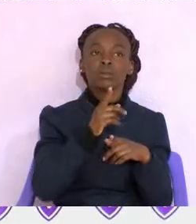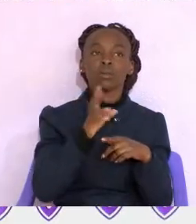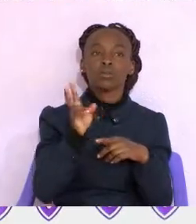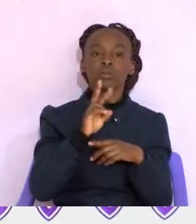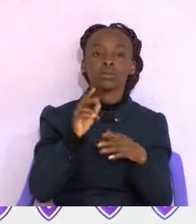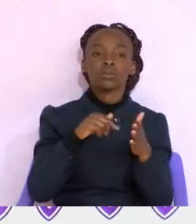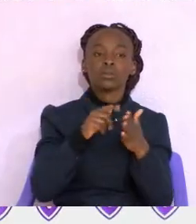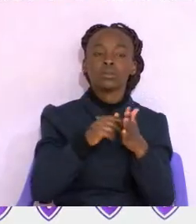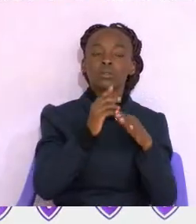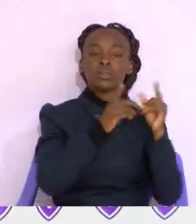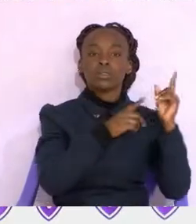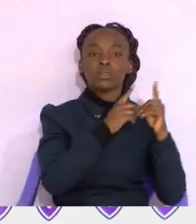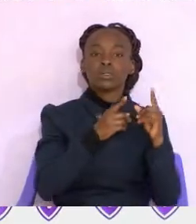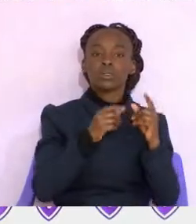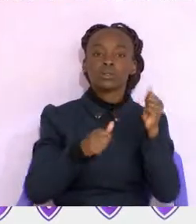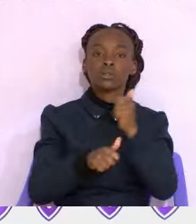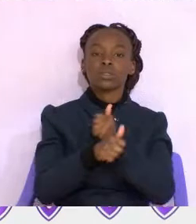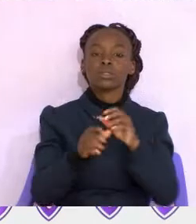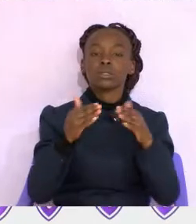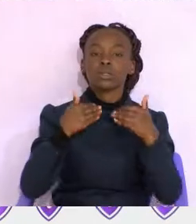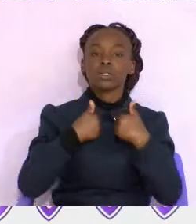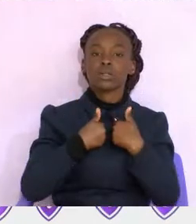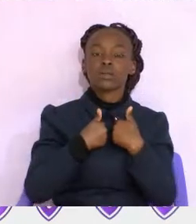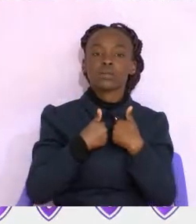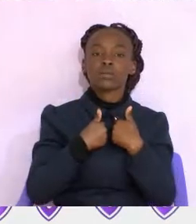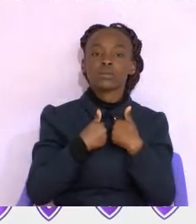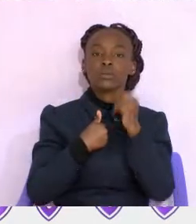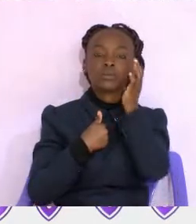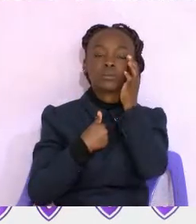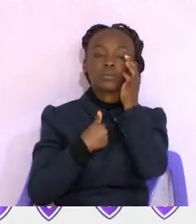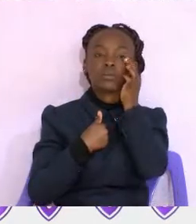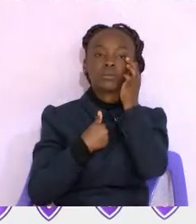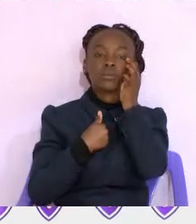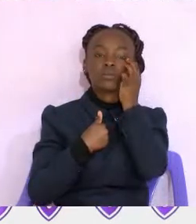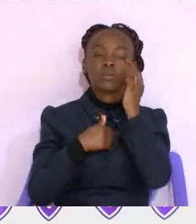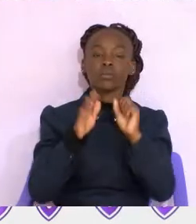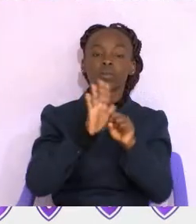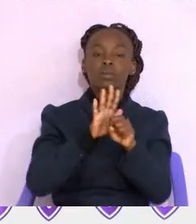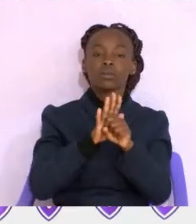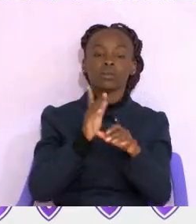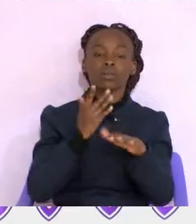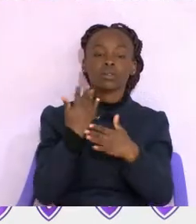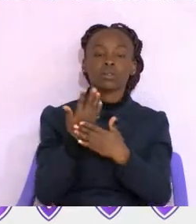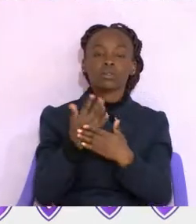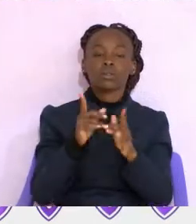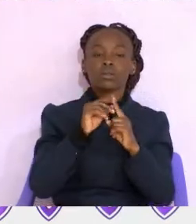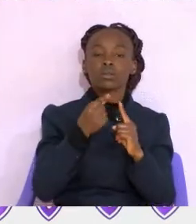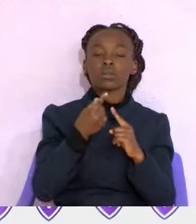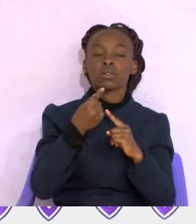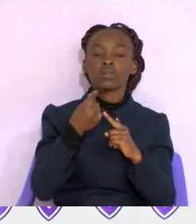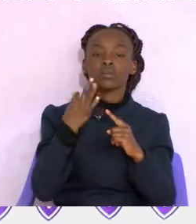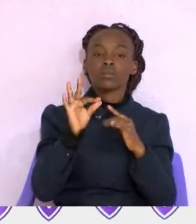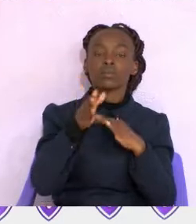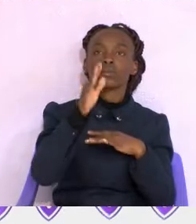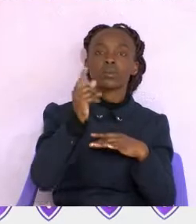tusiende kwa hii njia. Na ni mara ngapi mtazamaji, msikilizaji, ukitafakari mambo mengi neno la Mungu limekuja kupitia watumishi